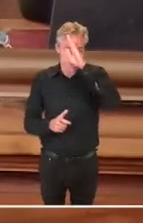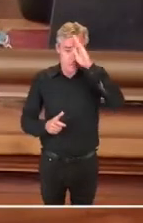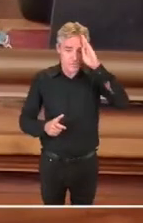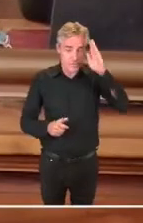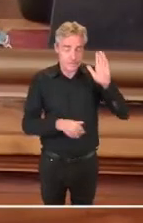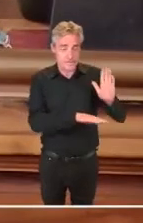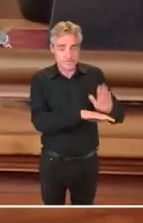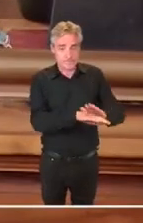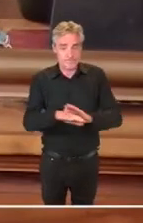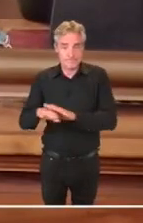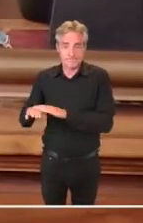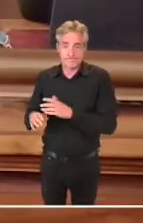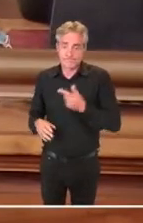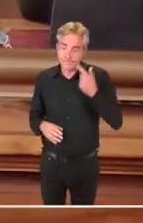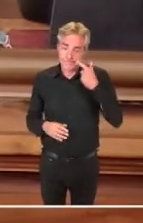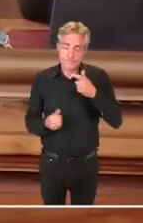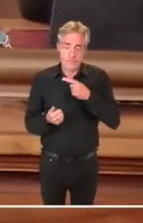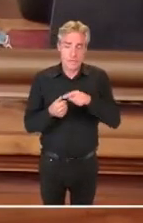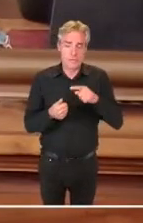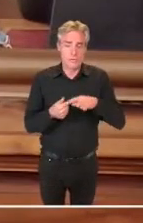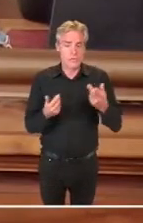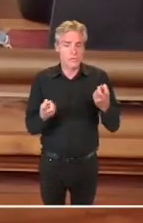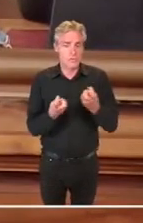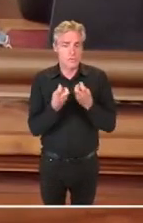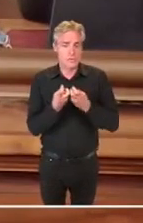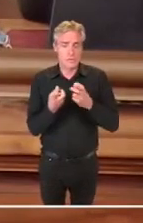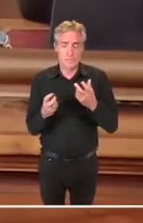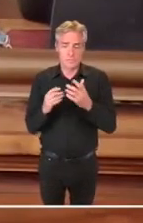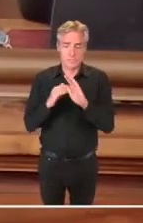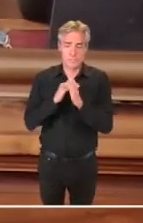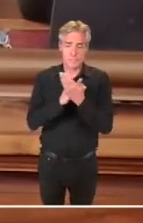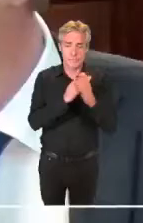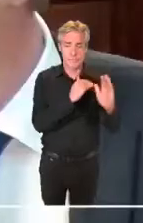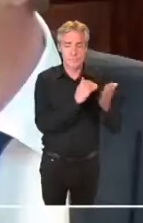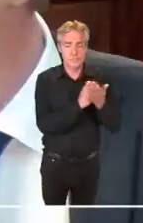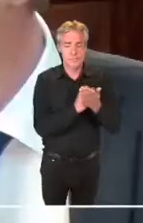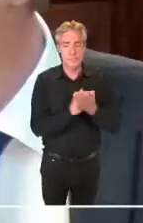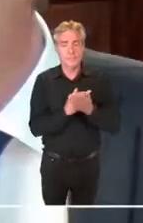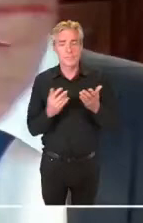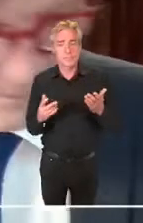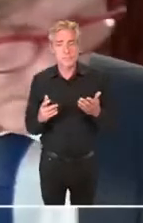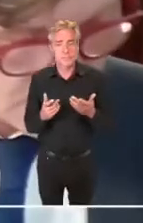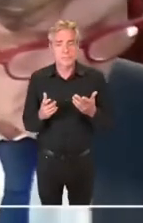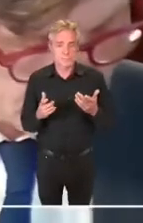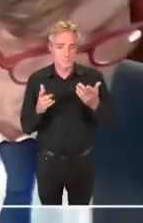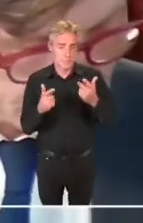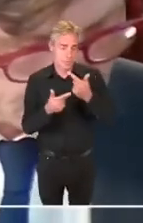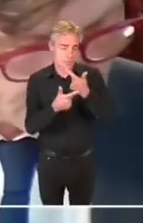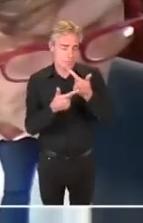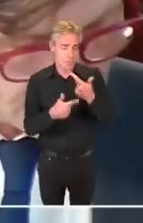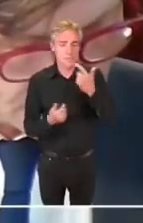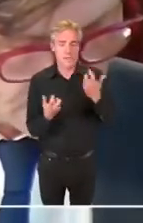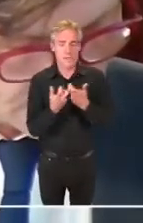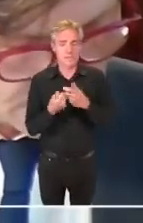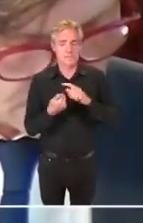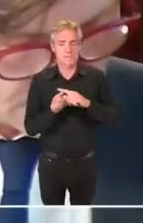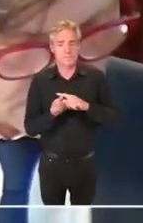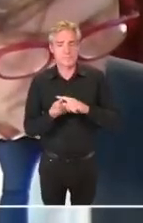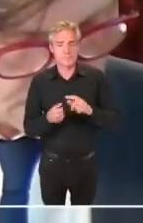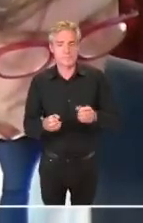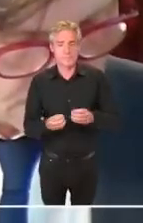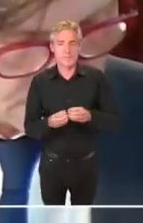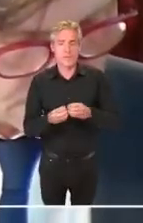l'attention sur deux exemples. Tu cites des exemples, on pourrait citer l'école Labarde, mais j'attire deux exemples. Le Grand